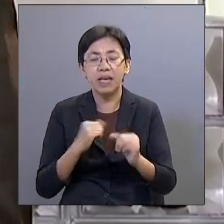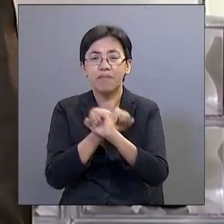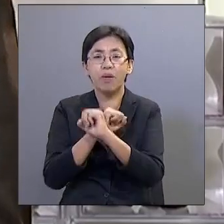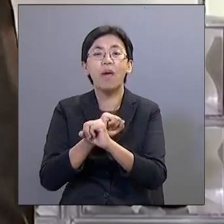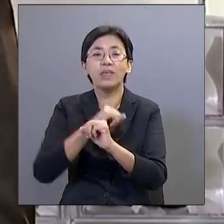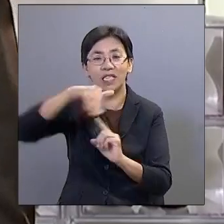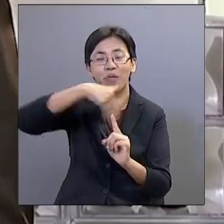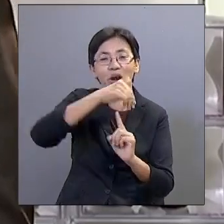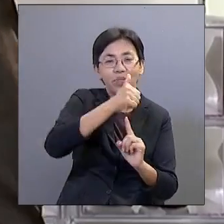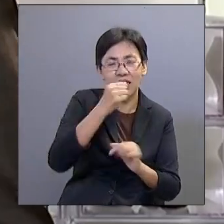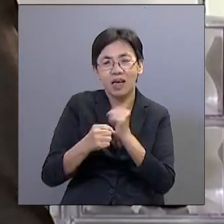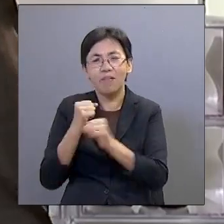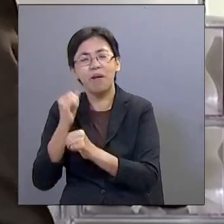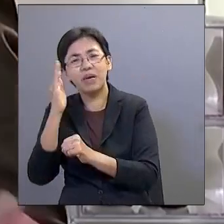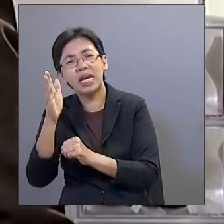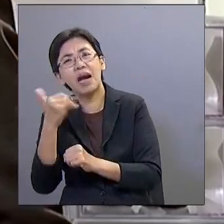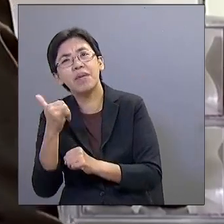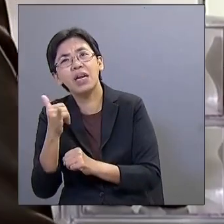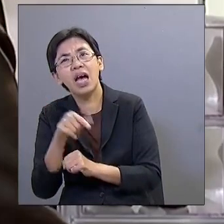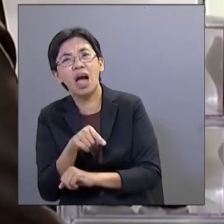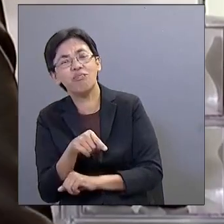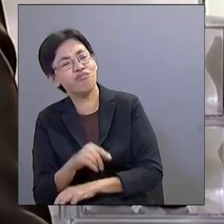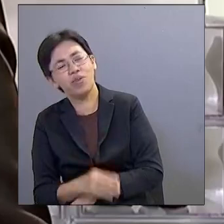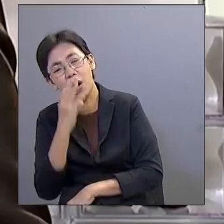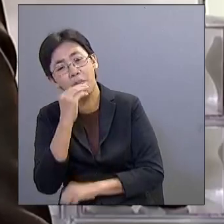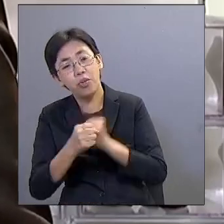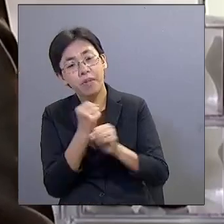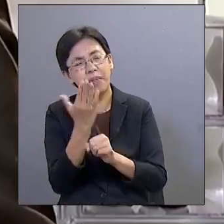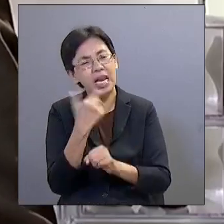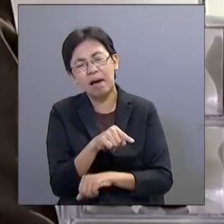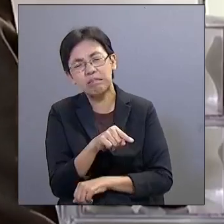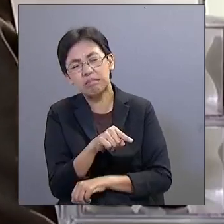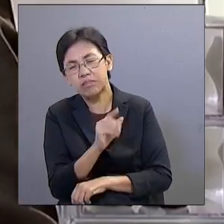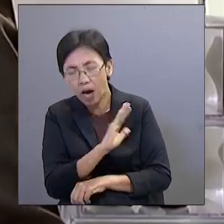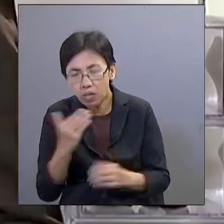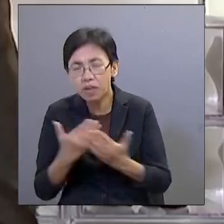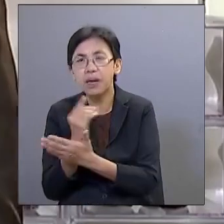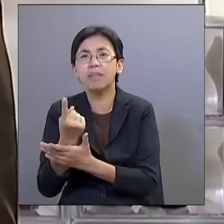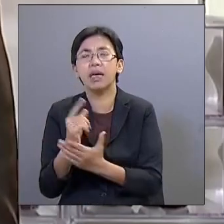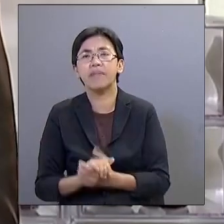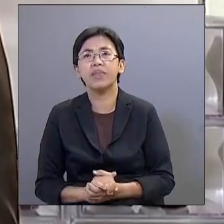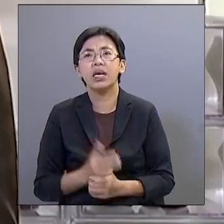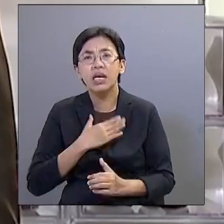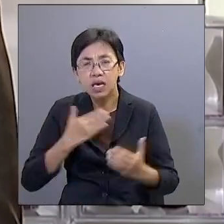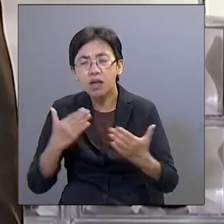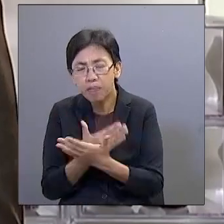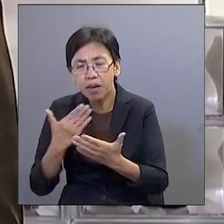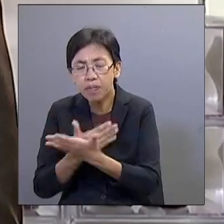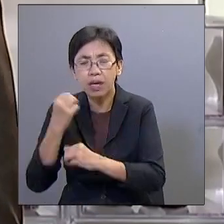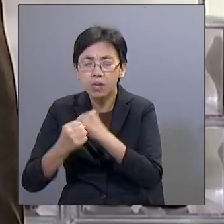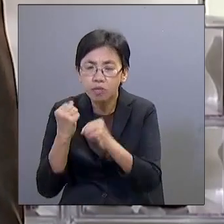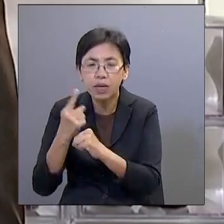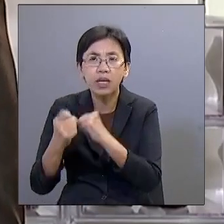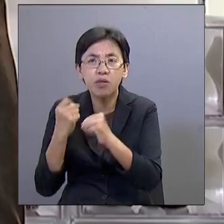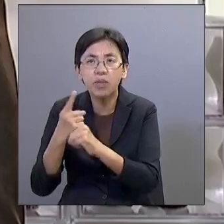ทำแบบนี้ดีพอปีต่อมาทุกคนแบบเฮ้ยสิ่งที่เคยพูดเมื่อปีที่แล้วมันไม่ดีละเราต้องเปลี่ยนละเราก็ต้องเปลี่ยนไปกับมันทุกๆปีนะ